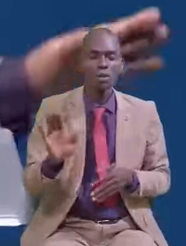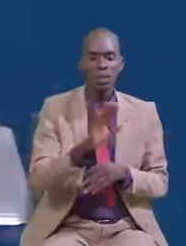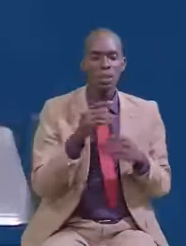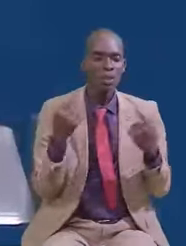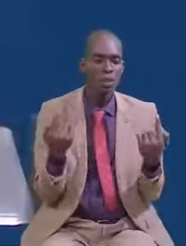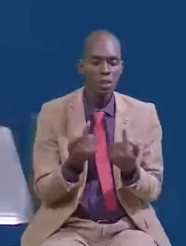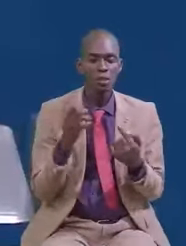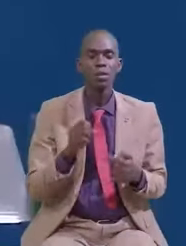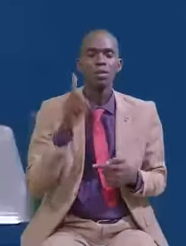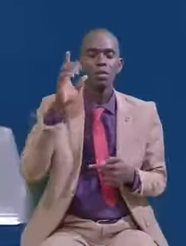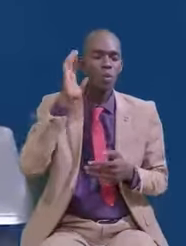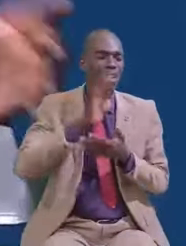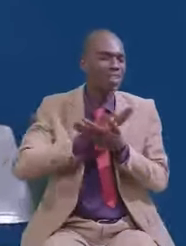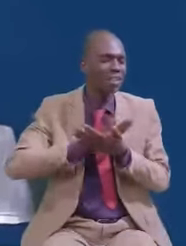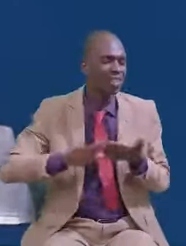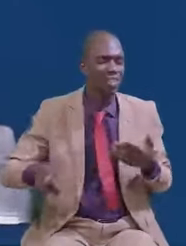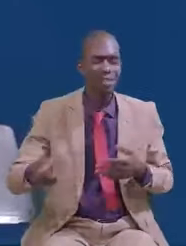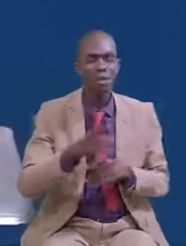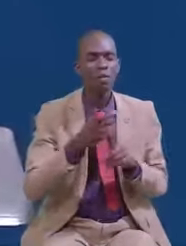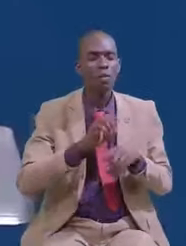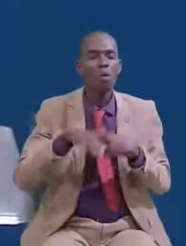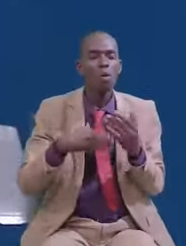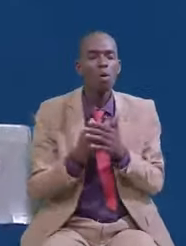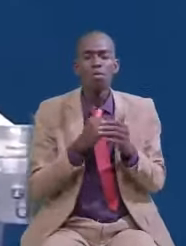que tu les purifies de toute injustice,